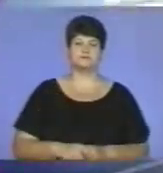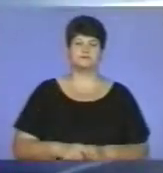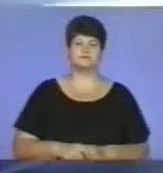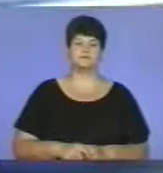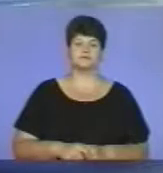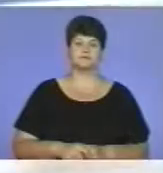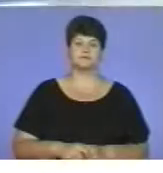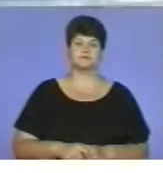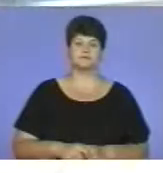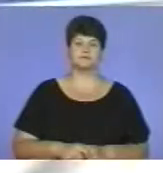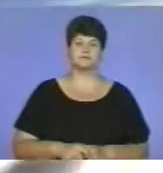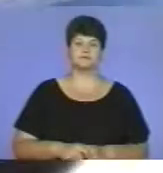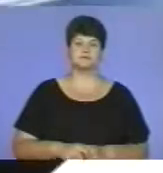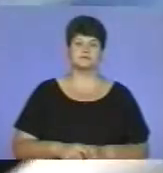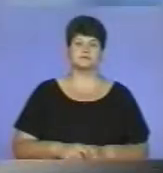Музика